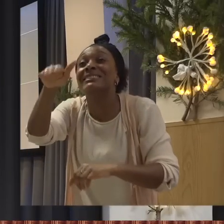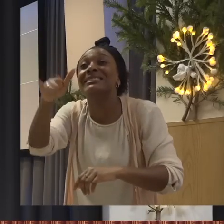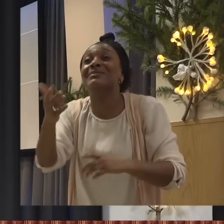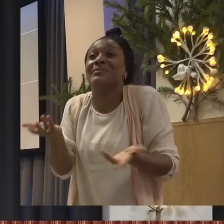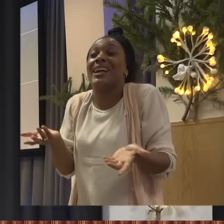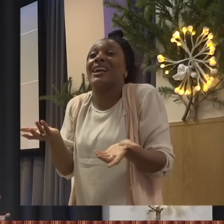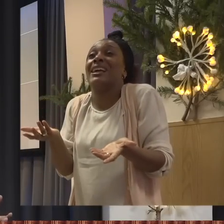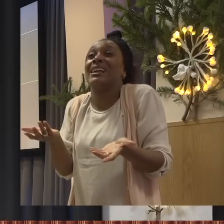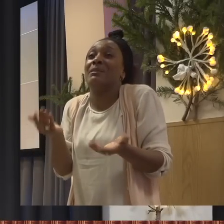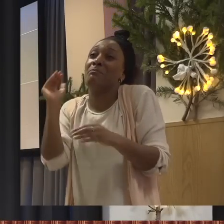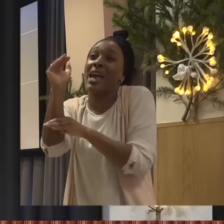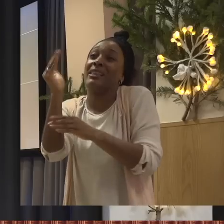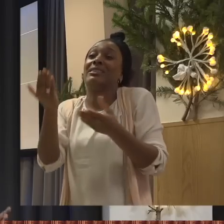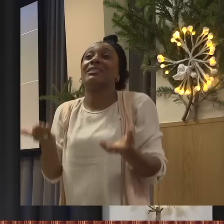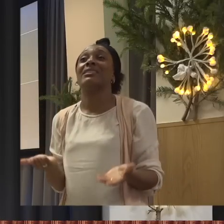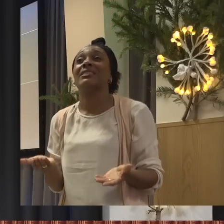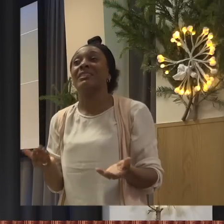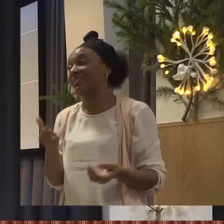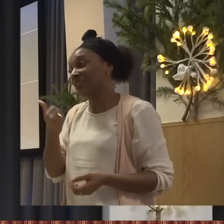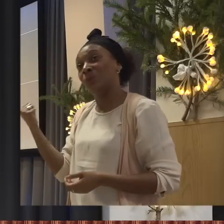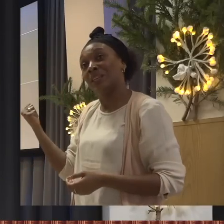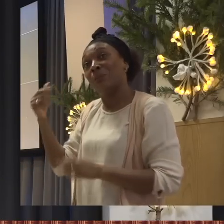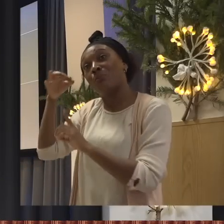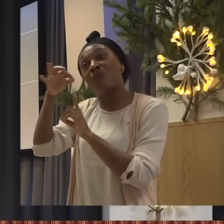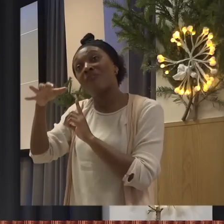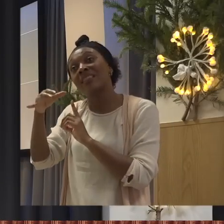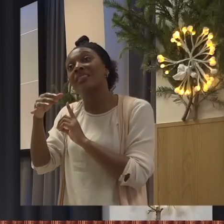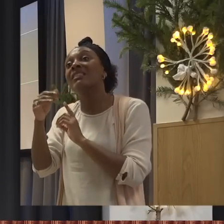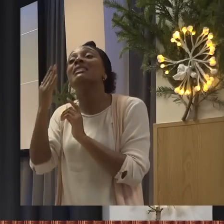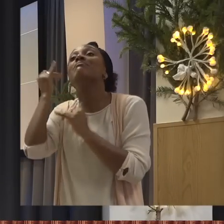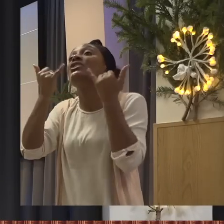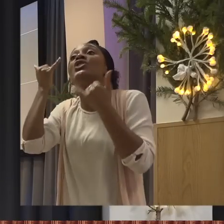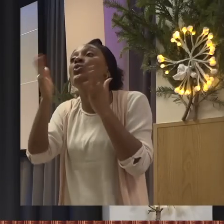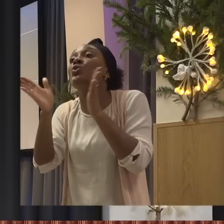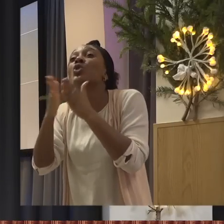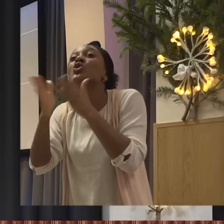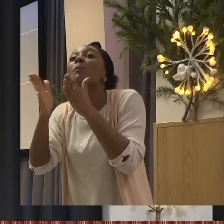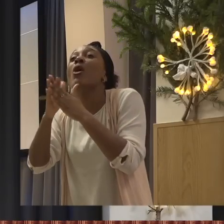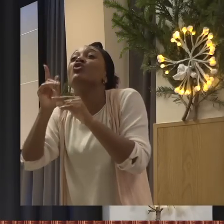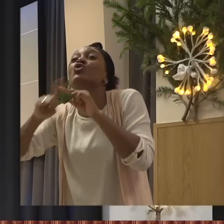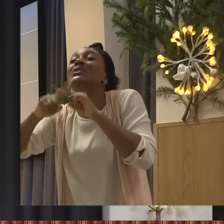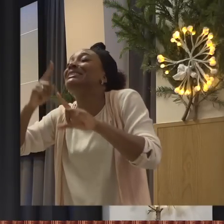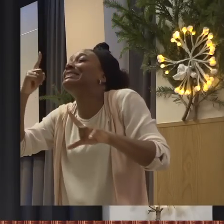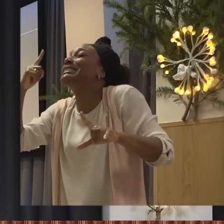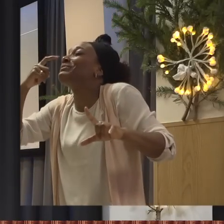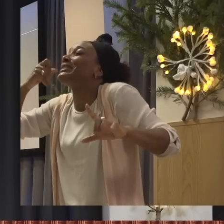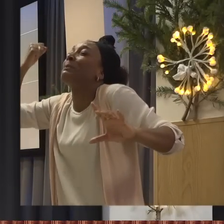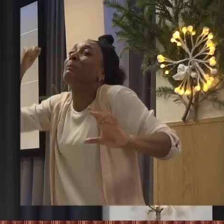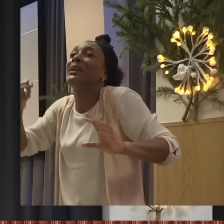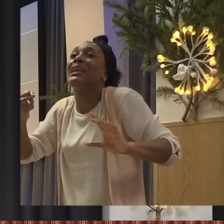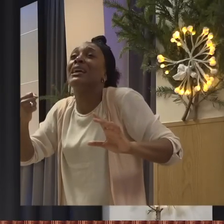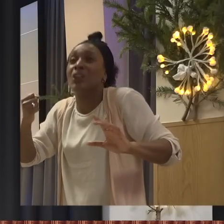dire, « Mon père, si le prophète t'avait demandé quelque chose de difficile, ne l'aurais-tu pas fait? Combien